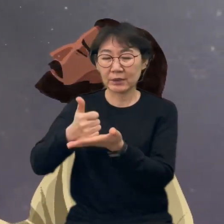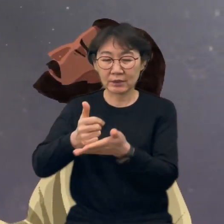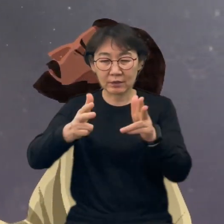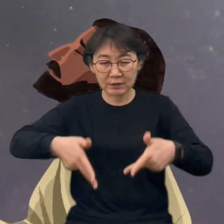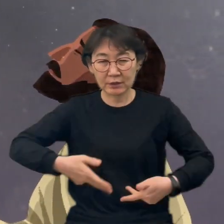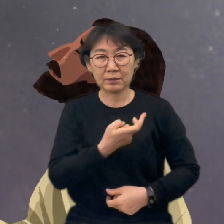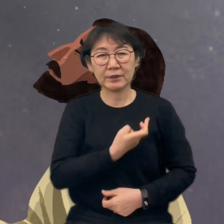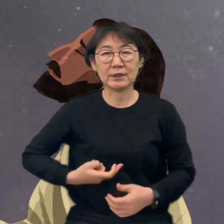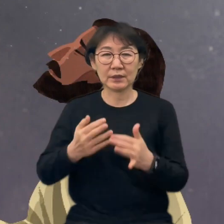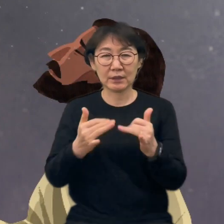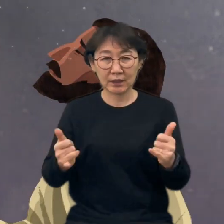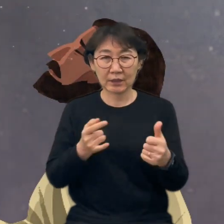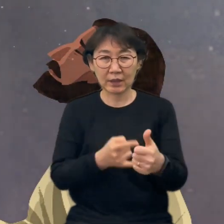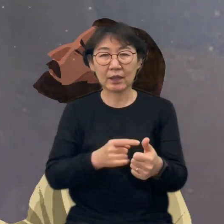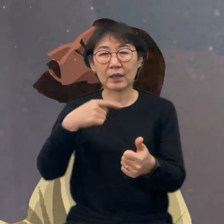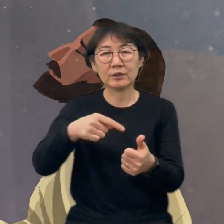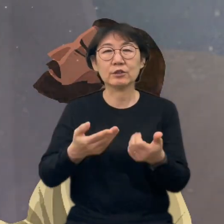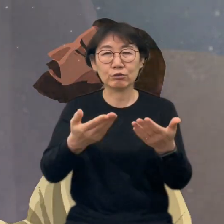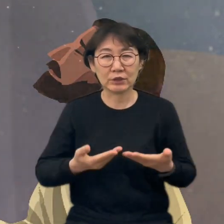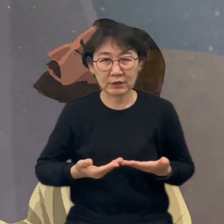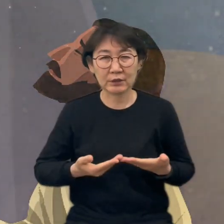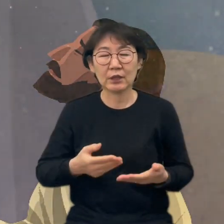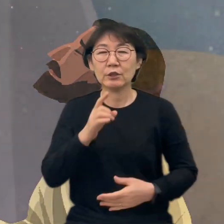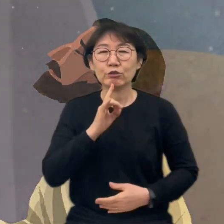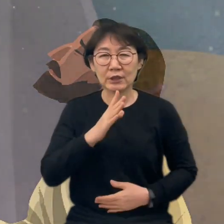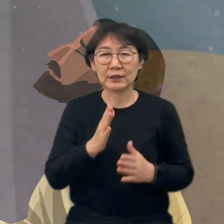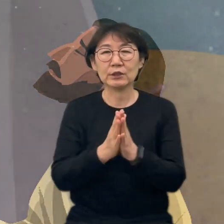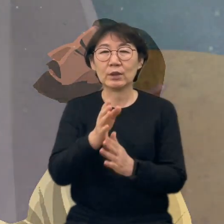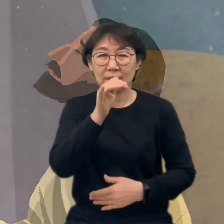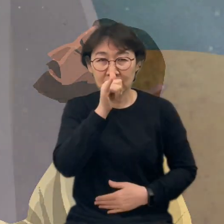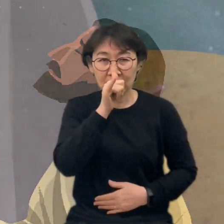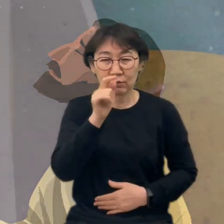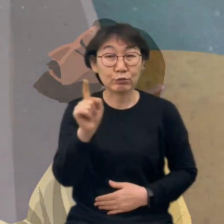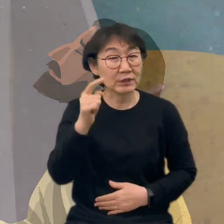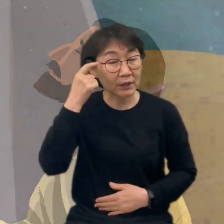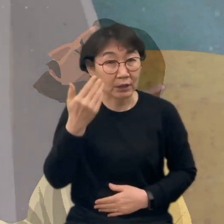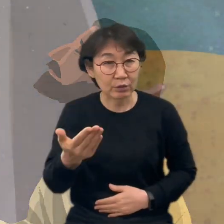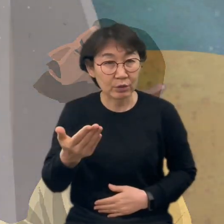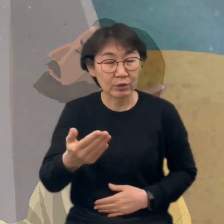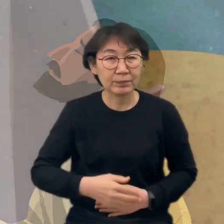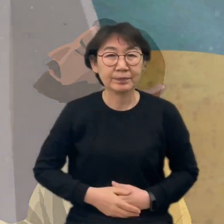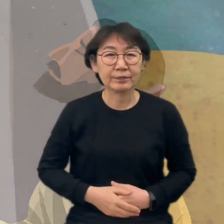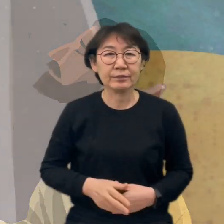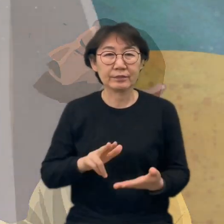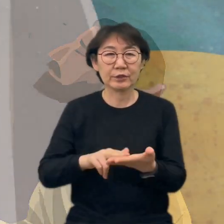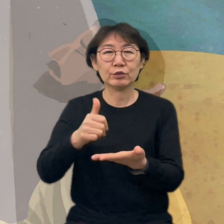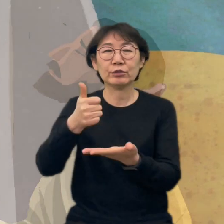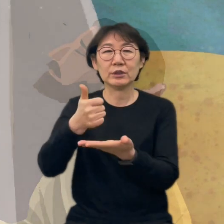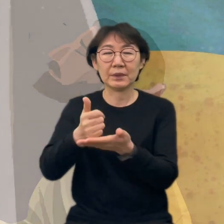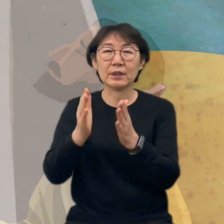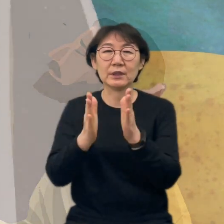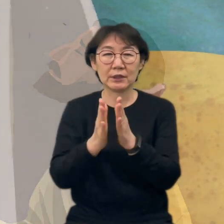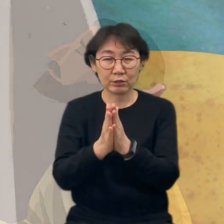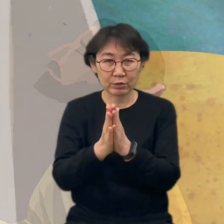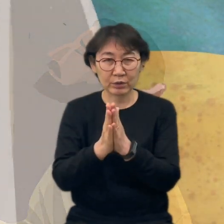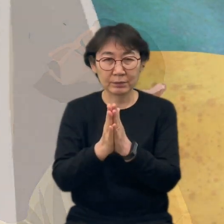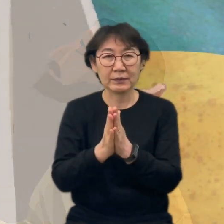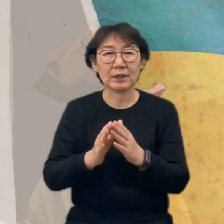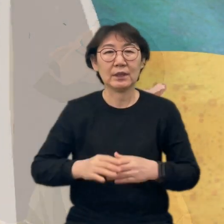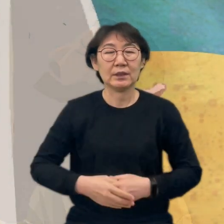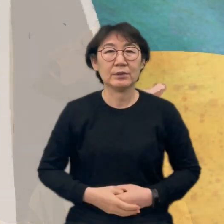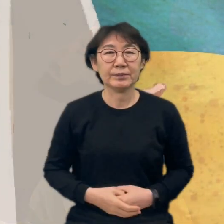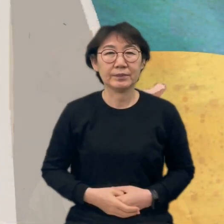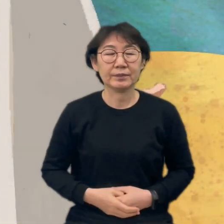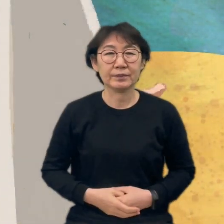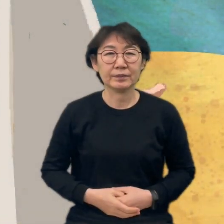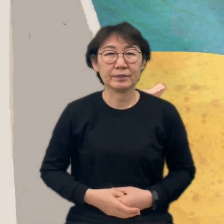청원에 주님께서 몸소 제자들에게 가르쳐 주신 유일한 기도가 있는데요. 무엇일까요? 네,